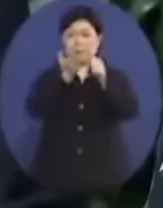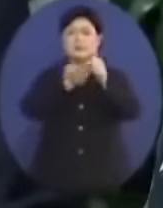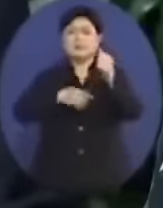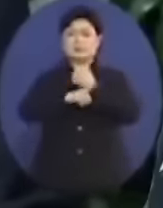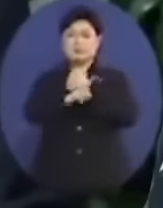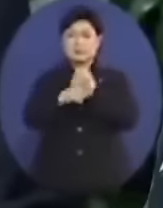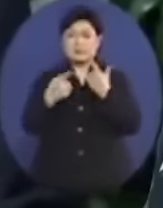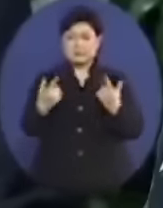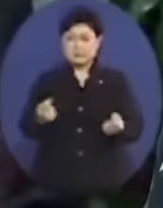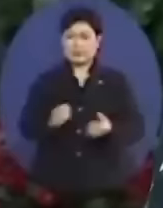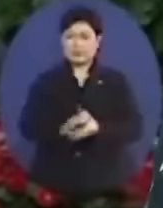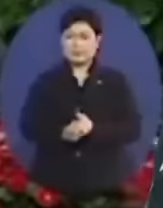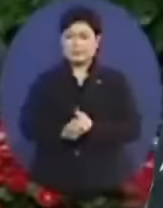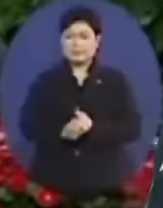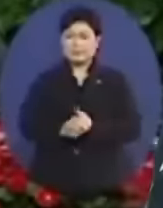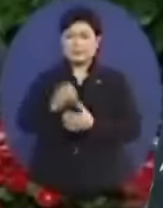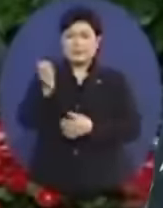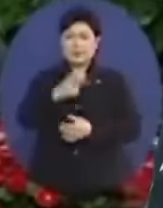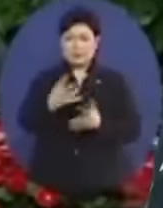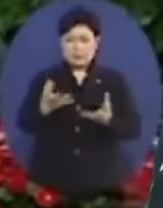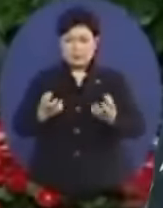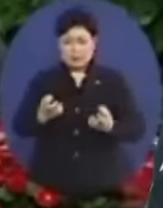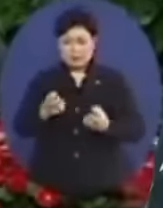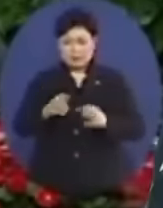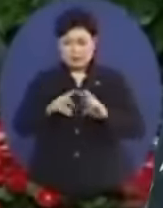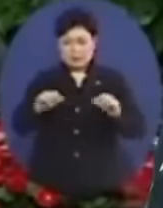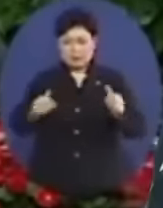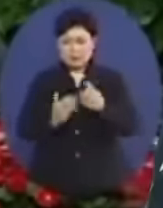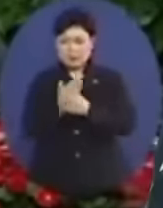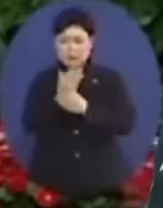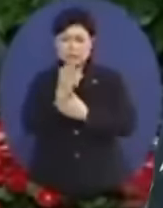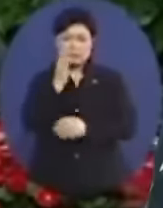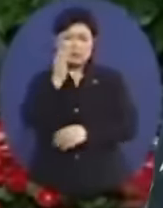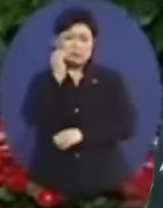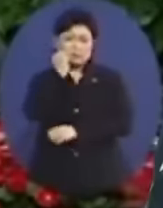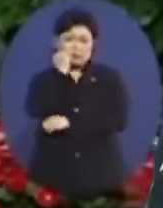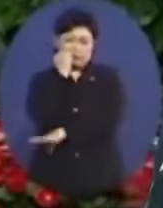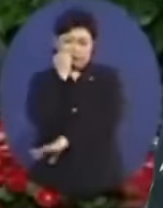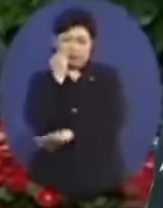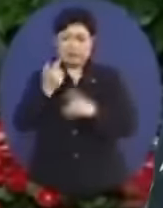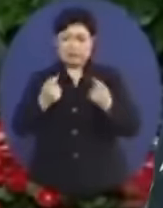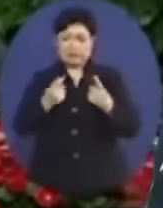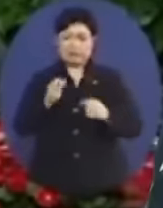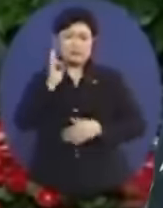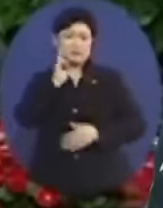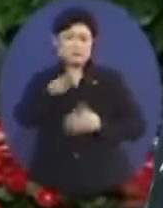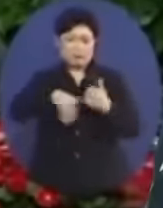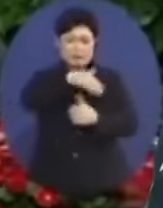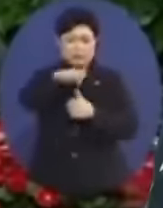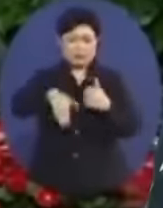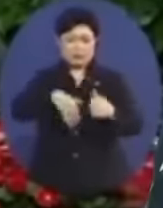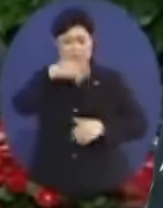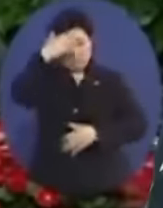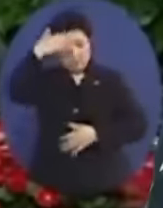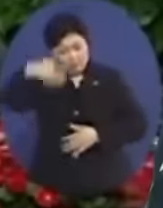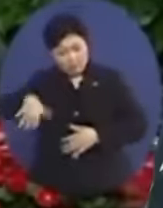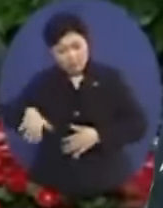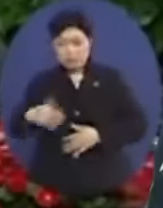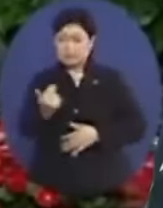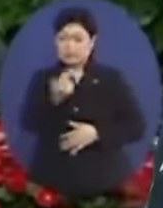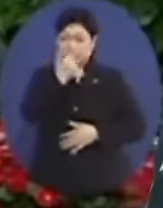것입니다 그리고 마른 땅에서 나온 뿌리 같아서 너무나 척박한 환경에서 겨우 생명을